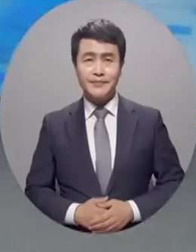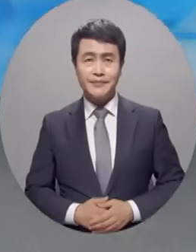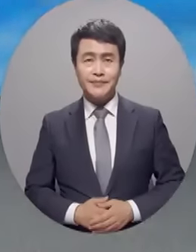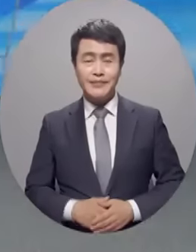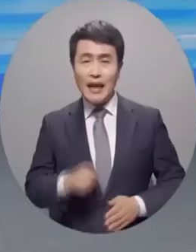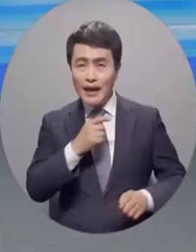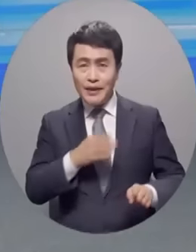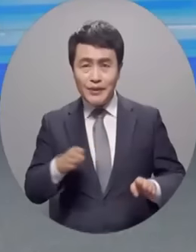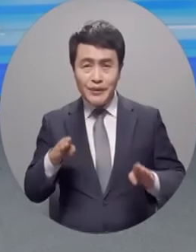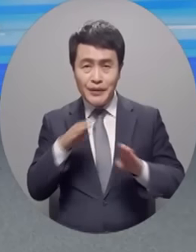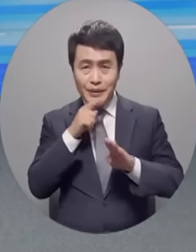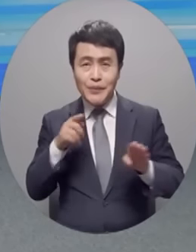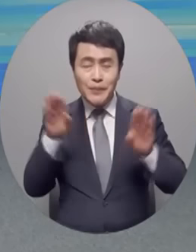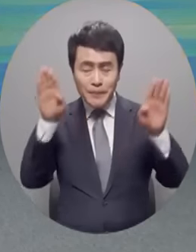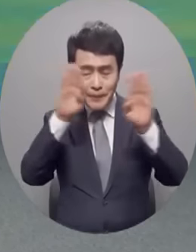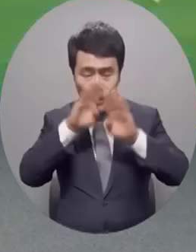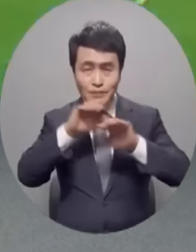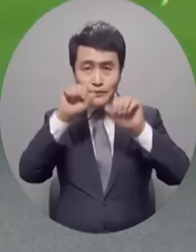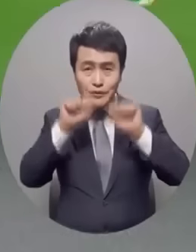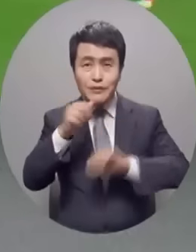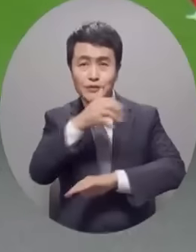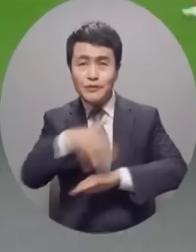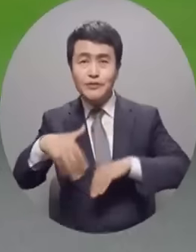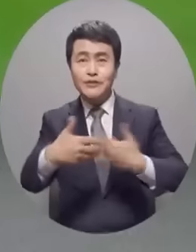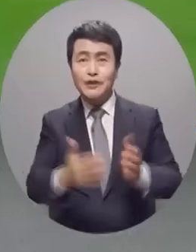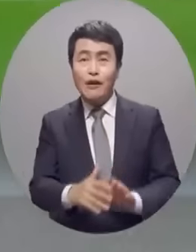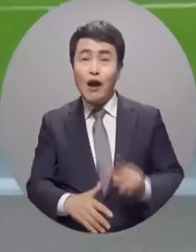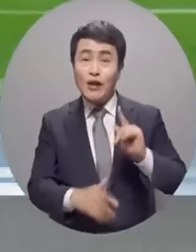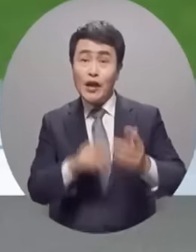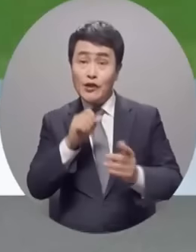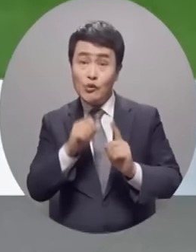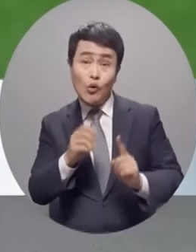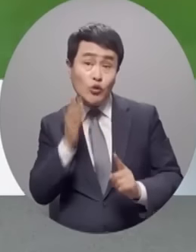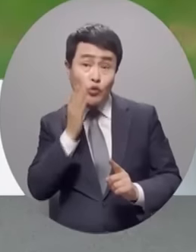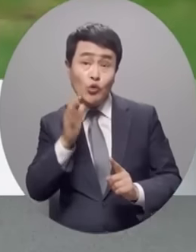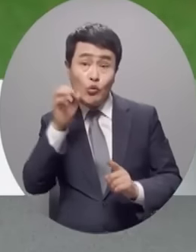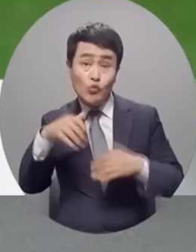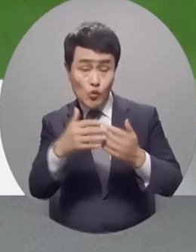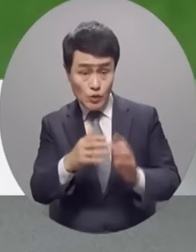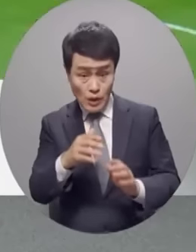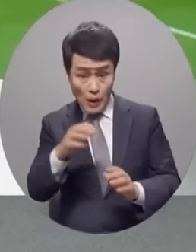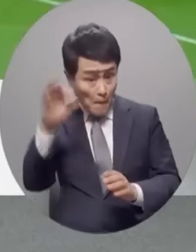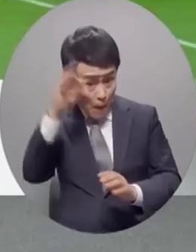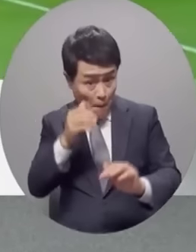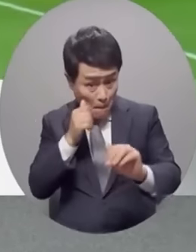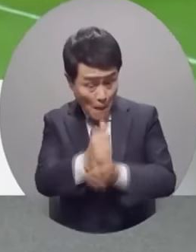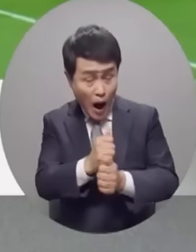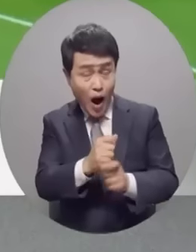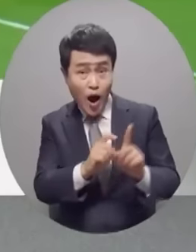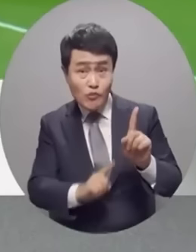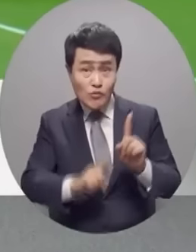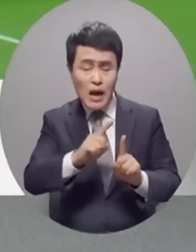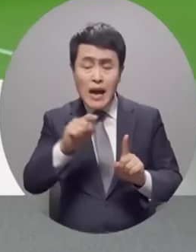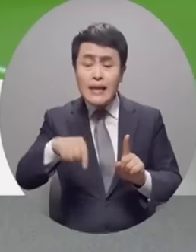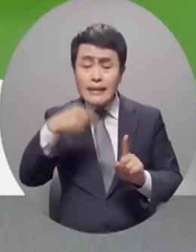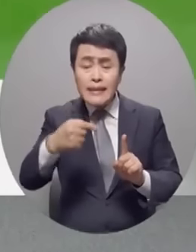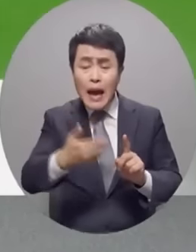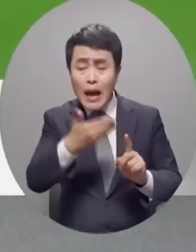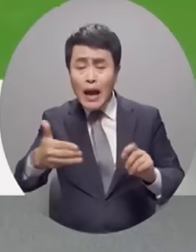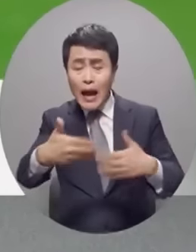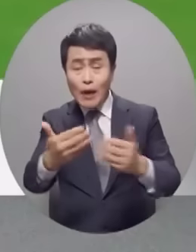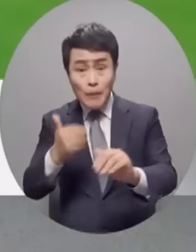일요일 밤 스포츠 뉴스입니다. K리그 1 선두 울산이 포항을 꺾고 우승에 한 발 다가섰습니다. 다음 상대 강원을 꺾으면